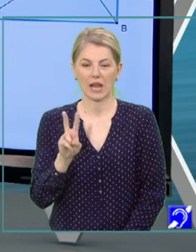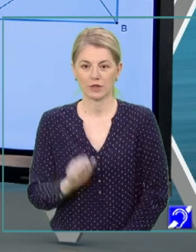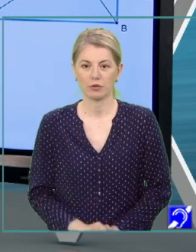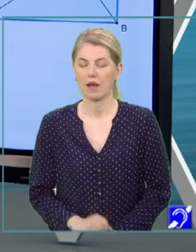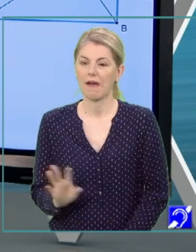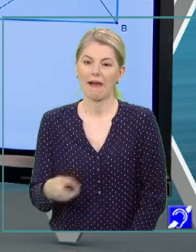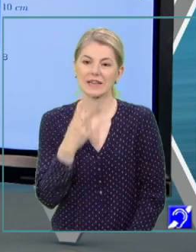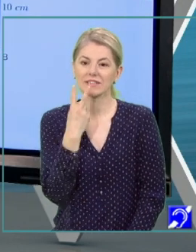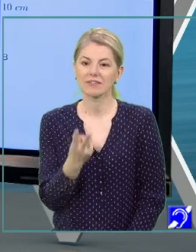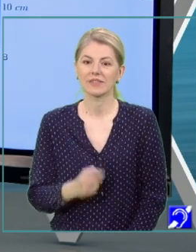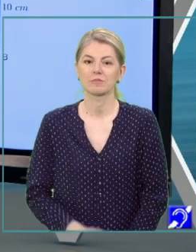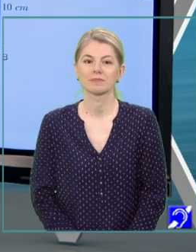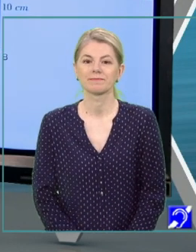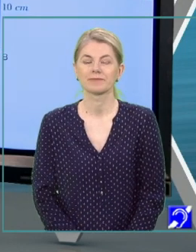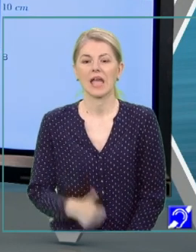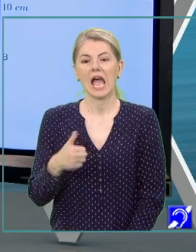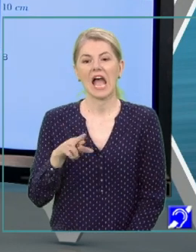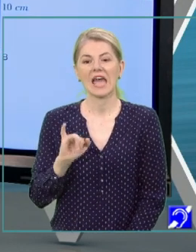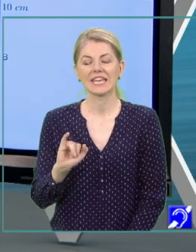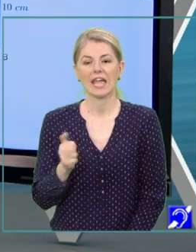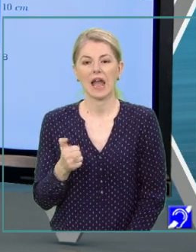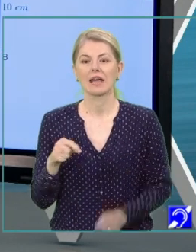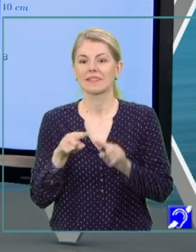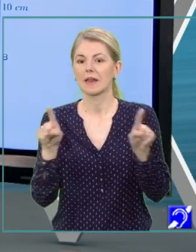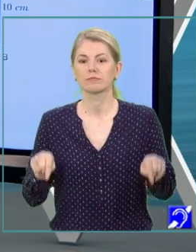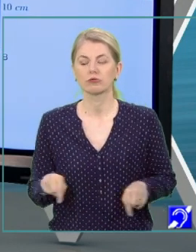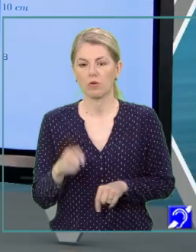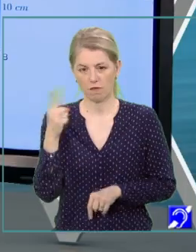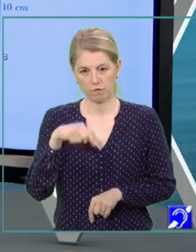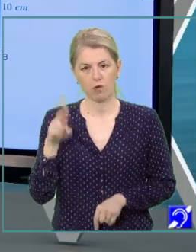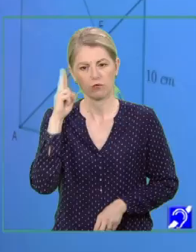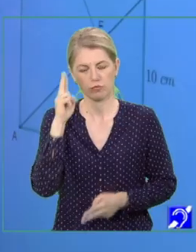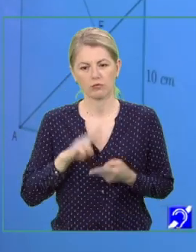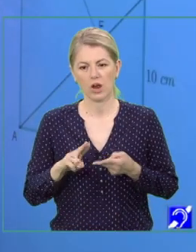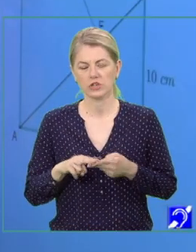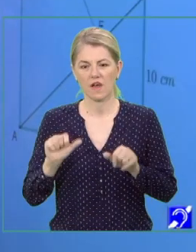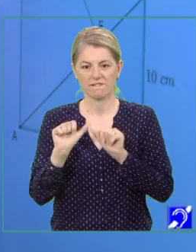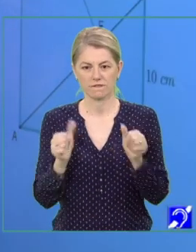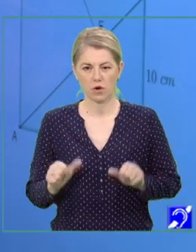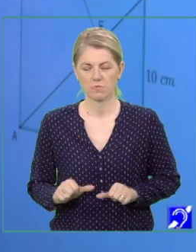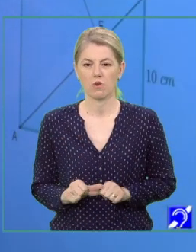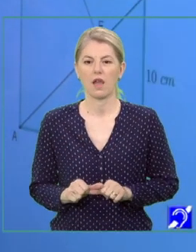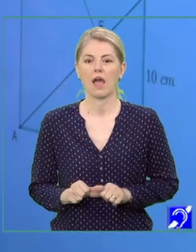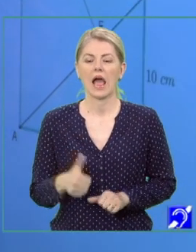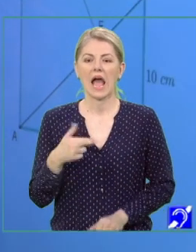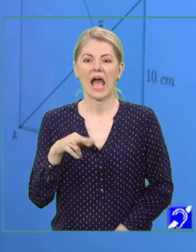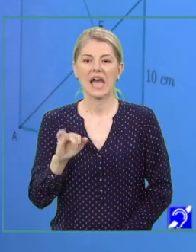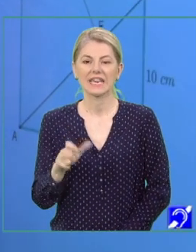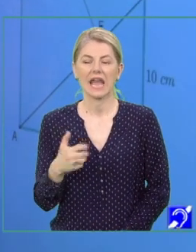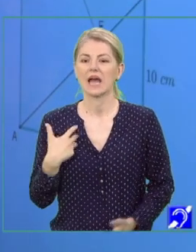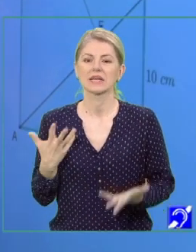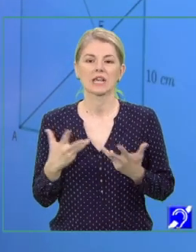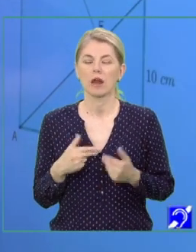Haideți să mergem la aria dreptunghiului. Voi cunoașteți formula de arie. Aria unui dreptunghi